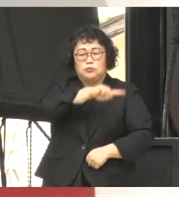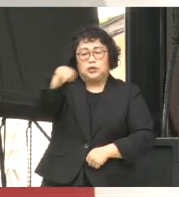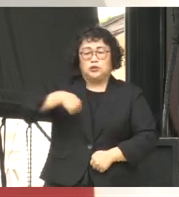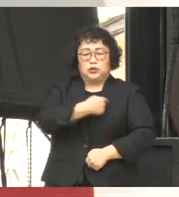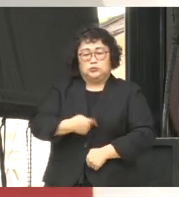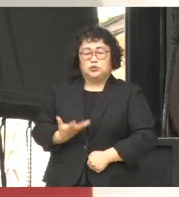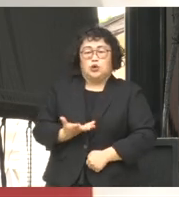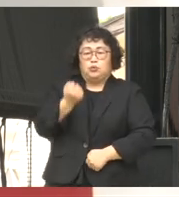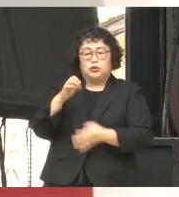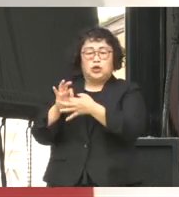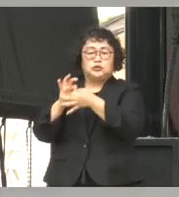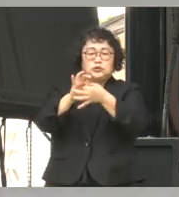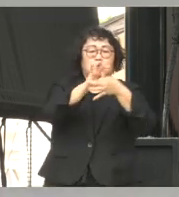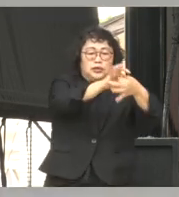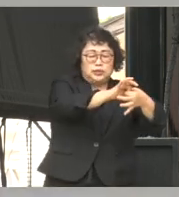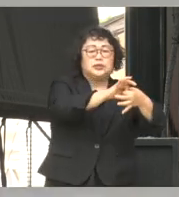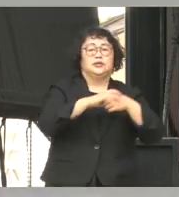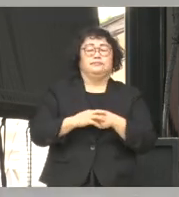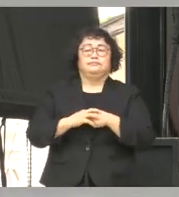つないでいただき